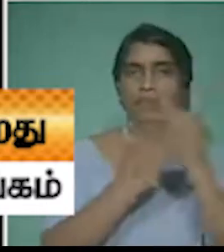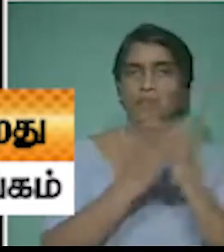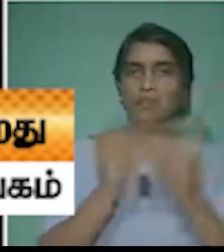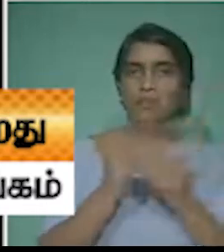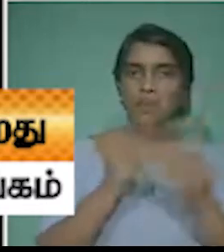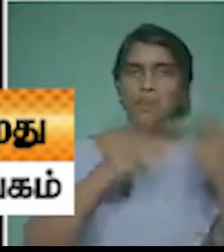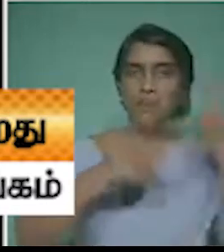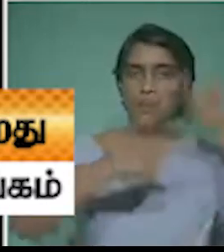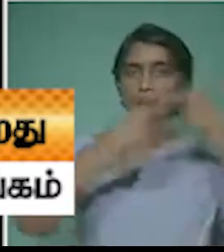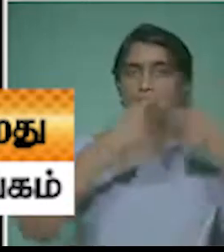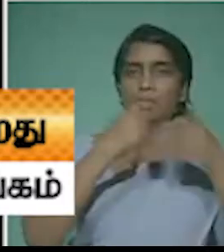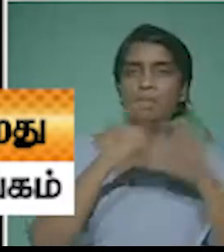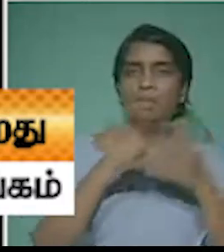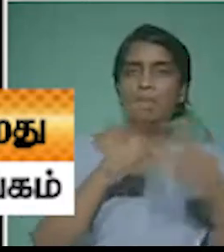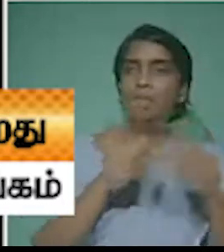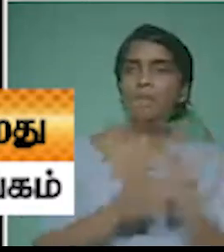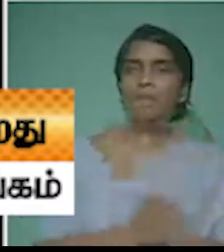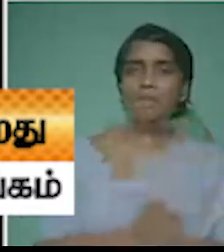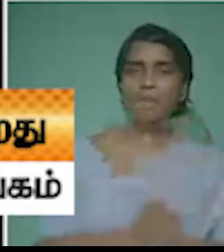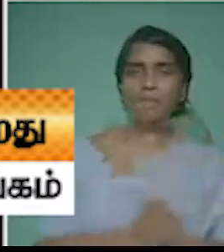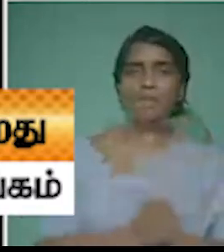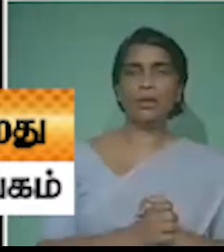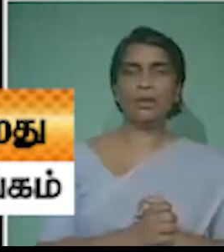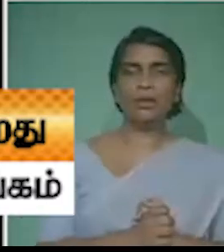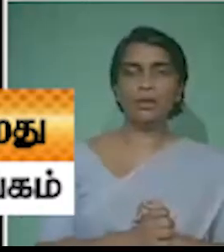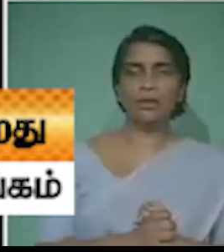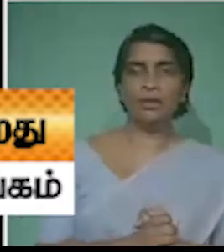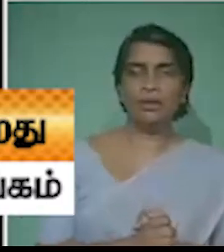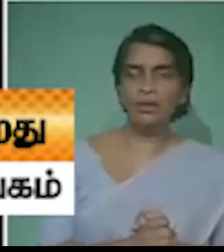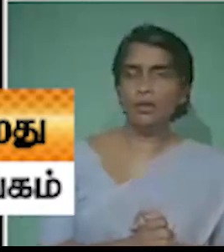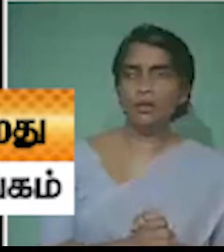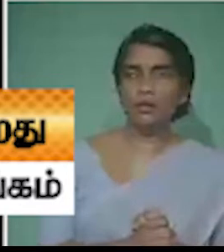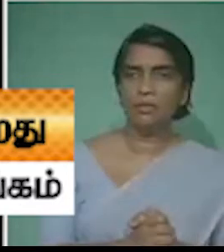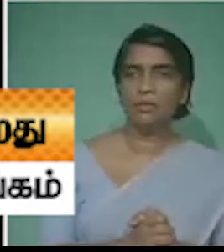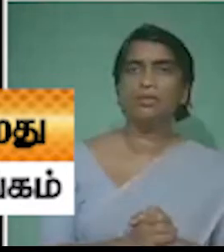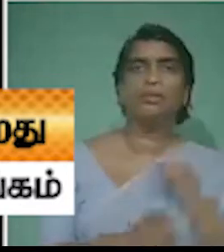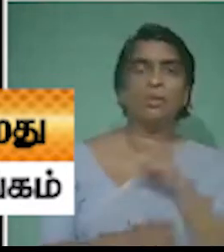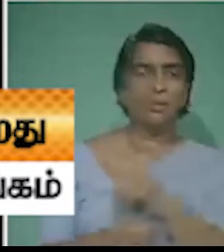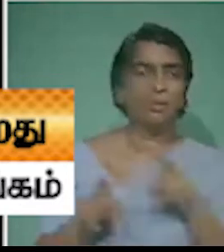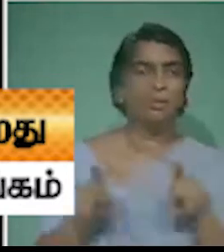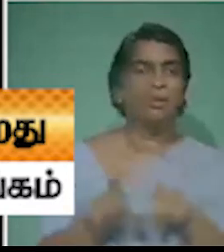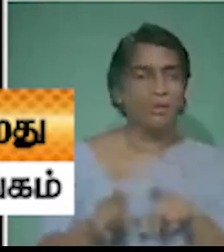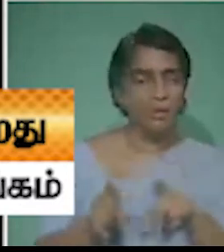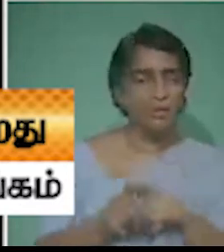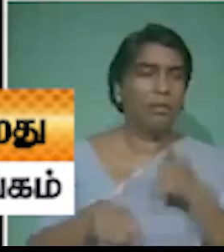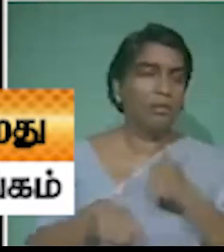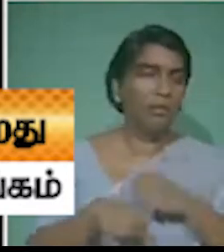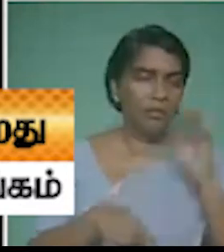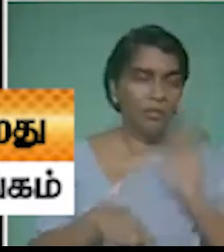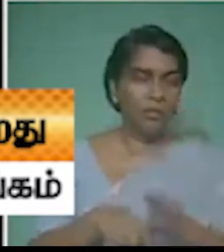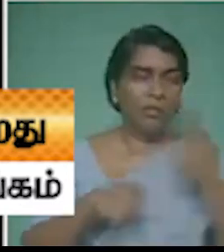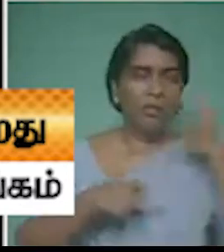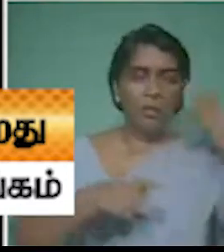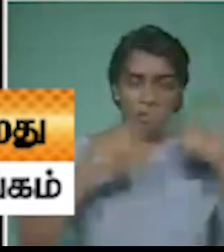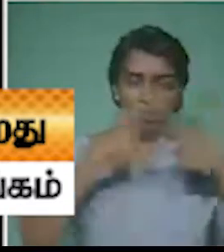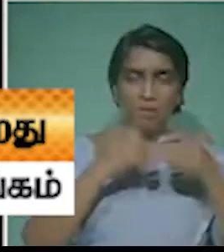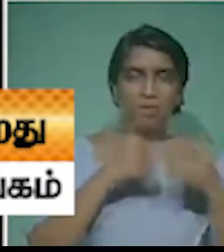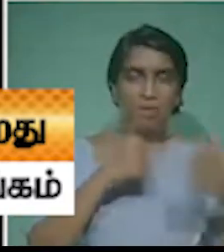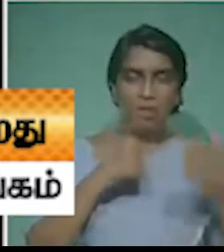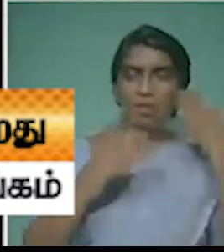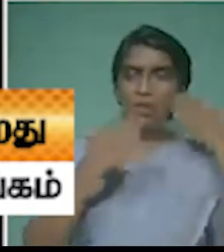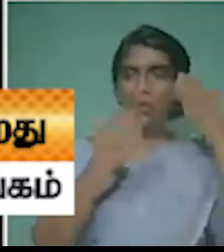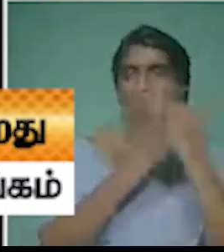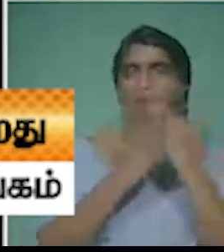ஆணைக்கு புறம்பாகவே ரணில் விக்ரமசிங்க ஜனாதிபதியாக தெரிவு செய்யப்பட்டிருக்கிறார். மக்களால் நிராகரிக்கப்பட்ட ஒருவரை நாடாளுமன்றம் ஜனாதிபதியாக